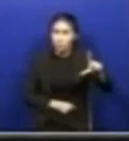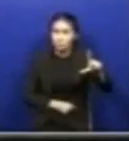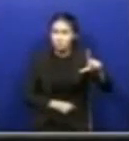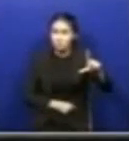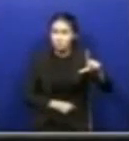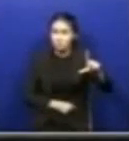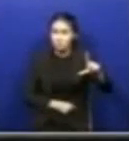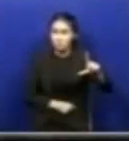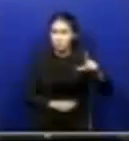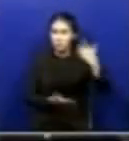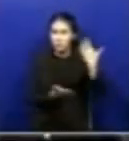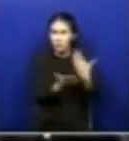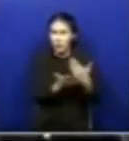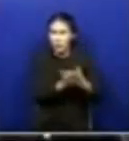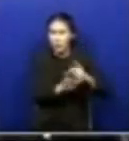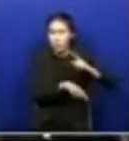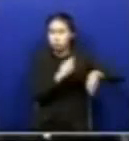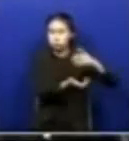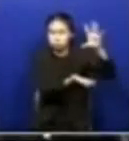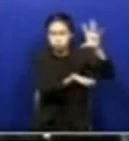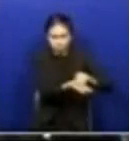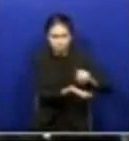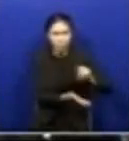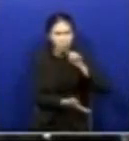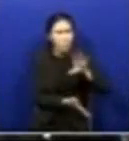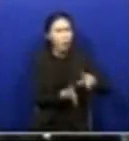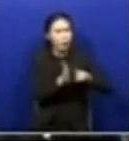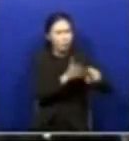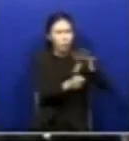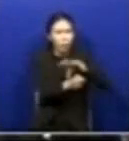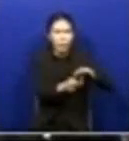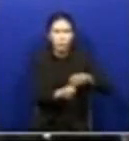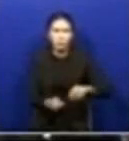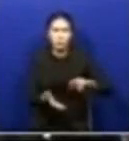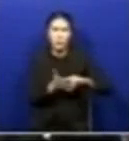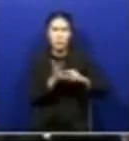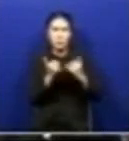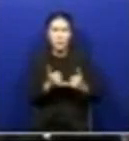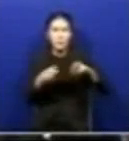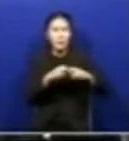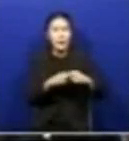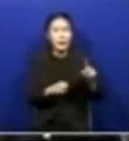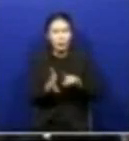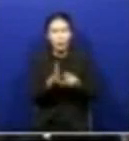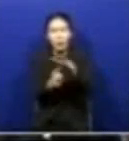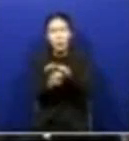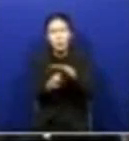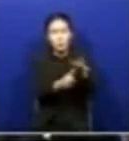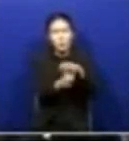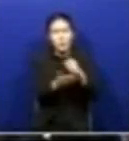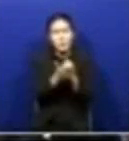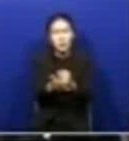จ่ายเกลี้ยงไม่เหลือก็อ้างโควิดเลยครับอะไรก็โควิดดีไม่ดีเ